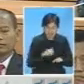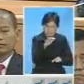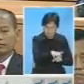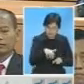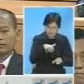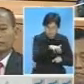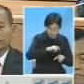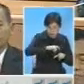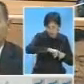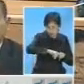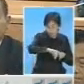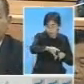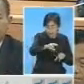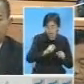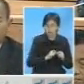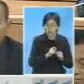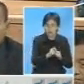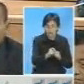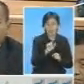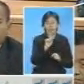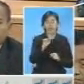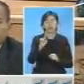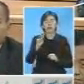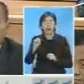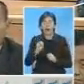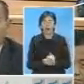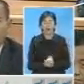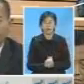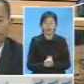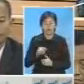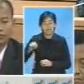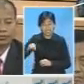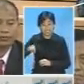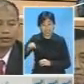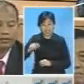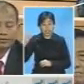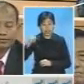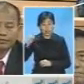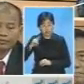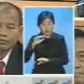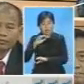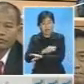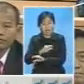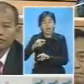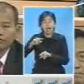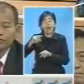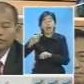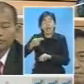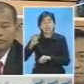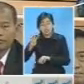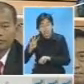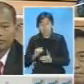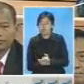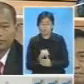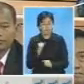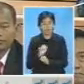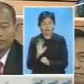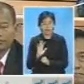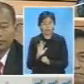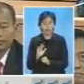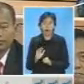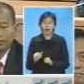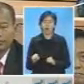แนวไประยะทางเป็นกิโลเมตรแต่ในฝั่งดอนเมืองที่ตกลงกันไว้นั้นไม่ทำครับผมได้ประส